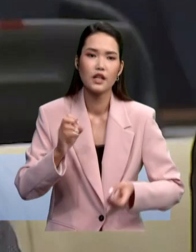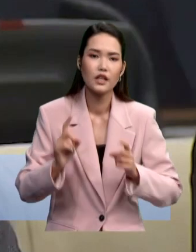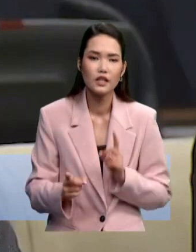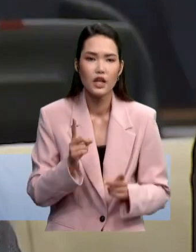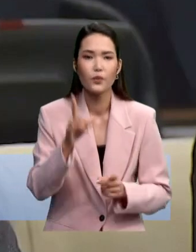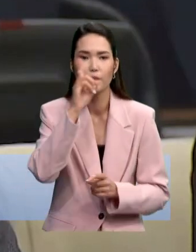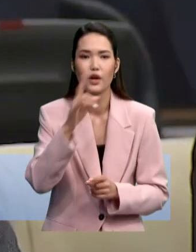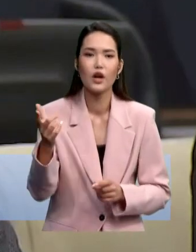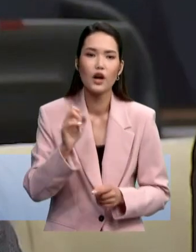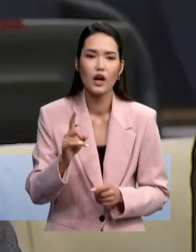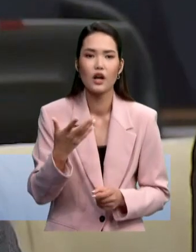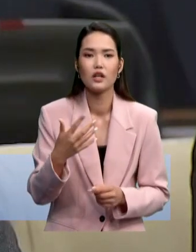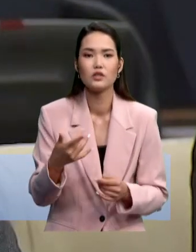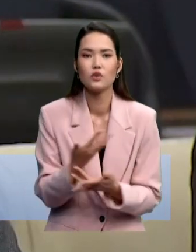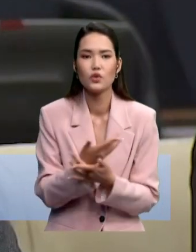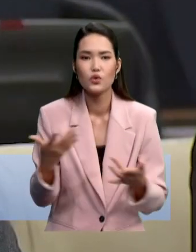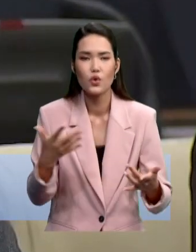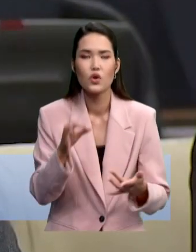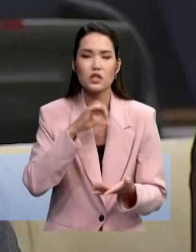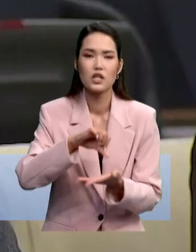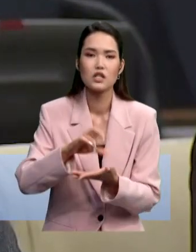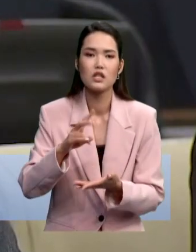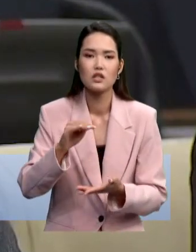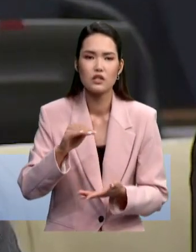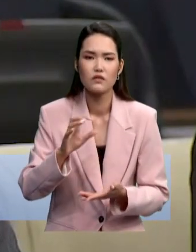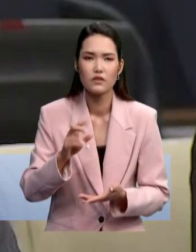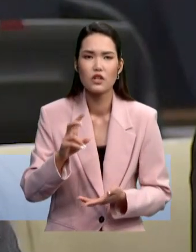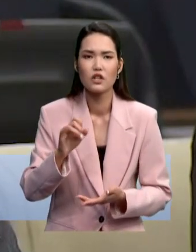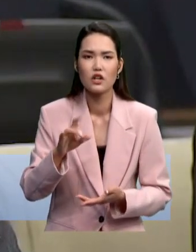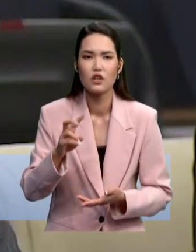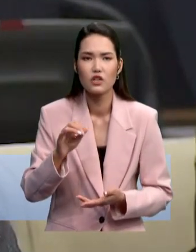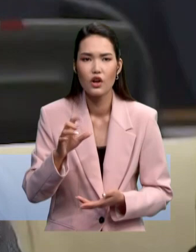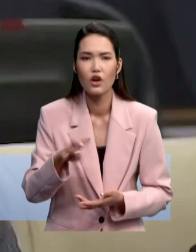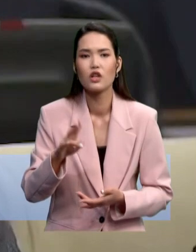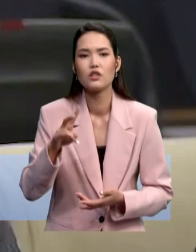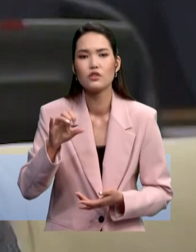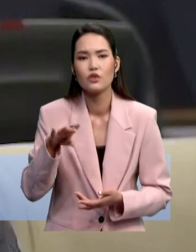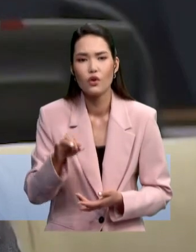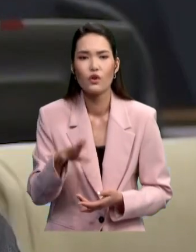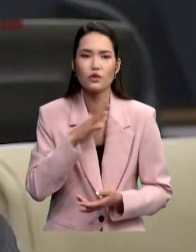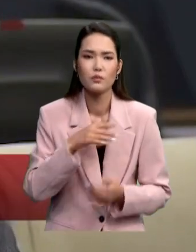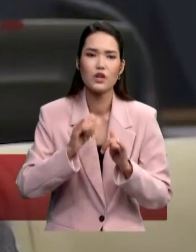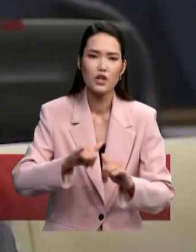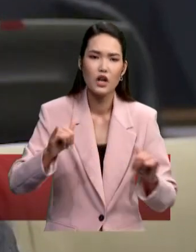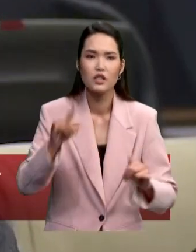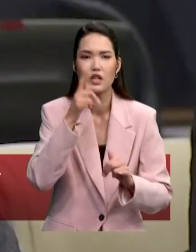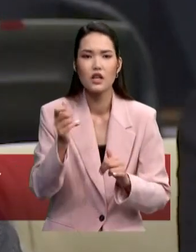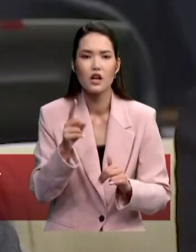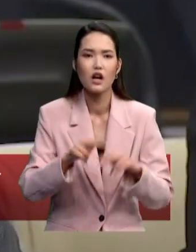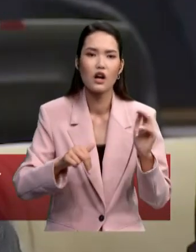нефтегазовые консорциумы ТШО, Карачаганак БП и НСОС Кашаган создали Международный центр развития нефтегазового